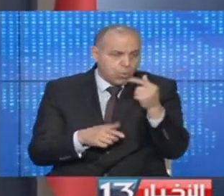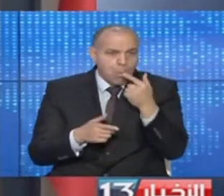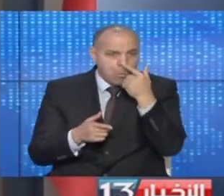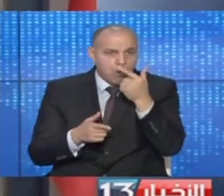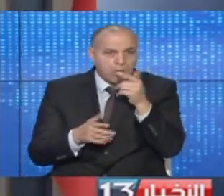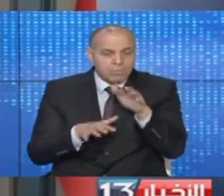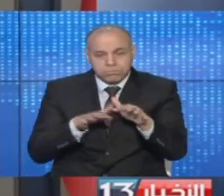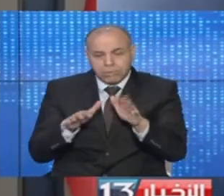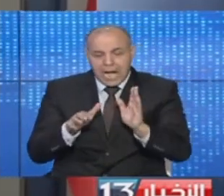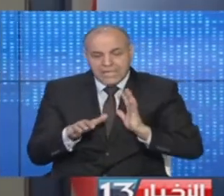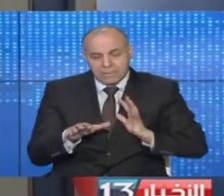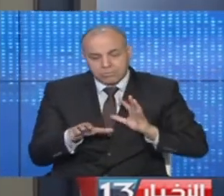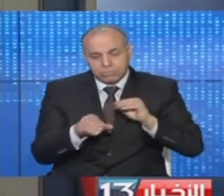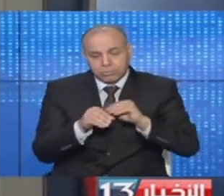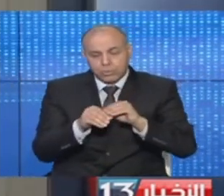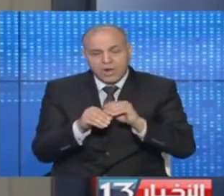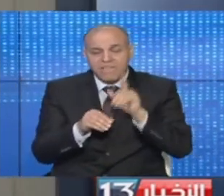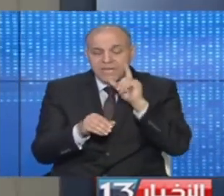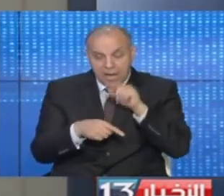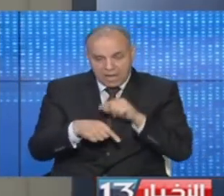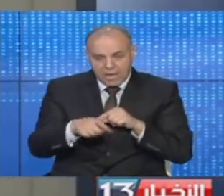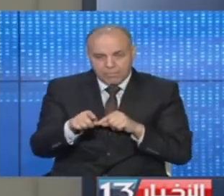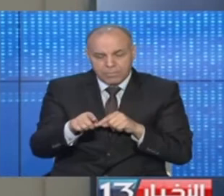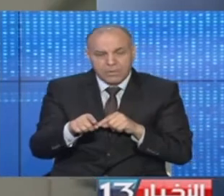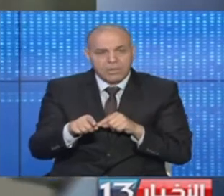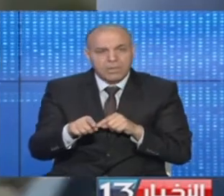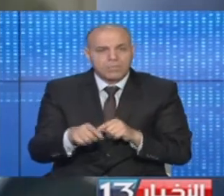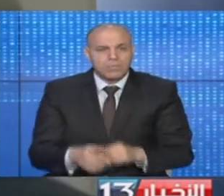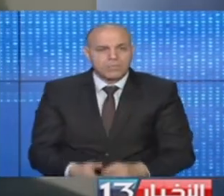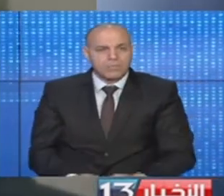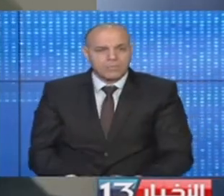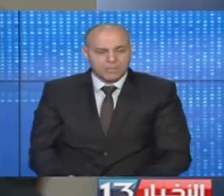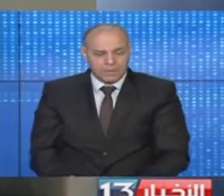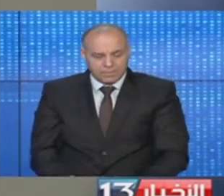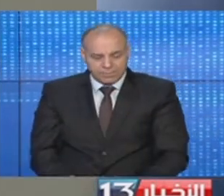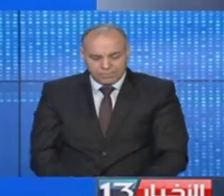من تحركات عسكرية تركية في ليبيا في قادم الأيام.